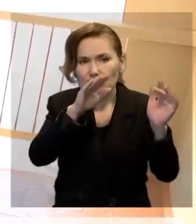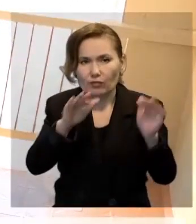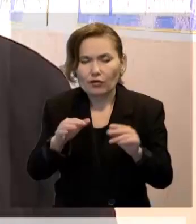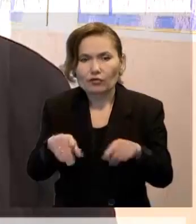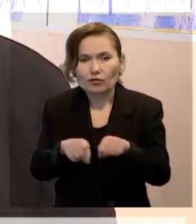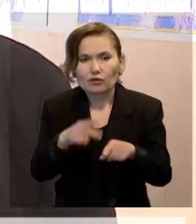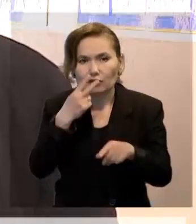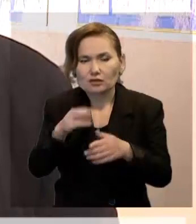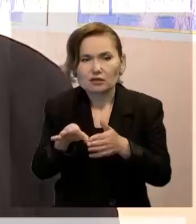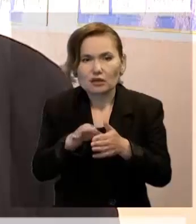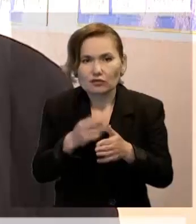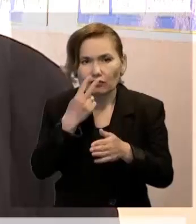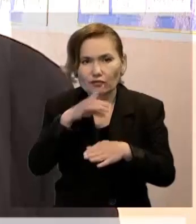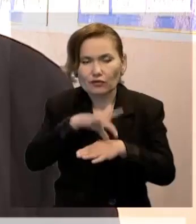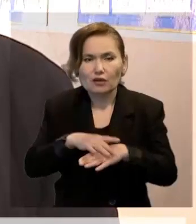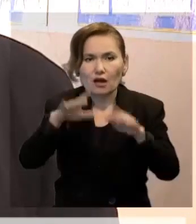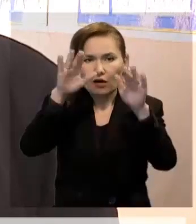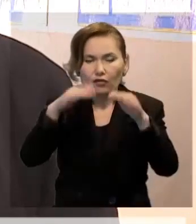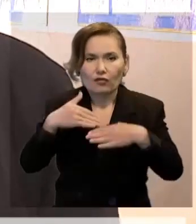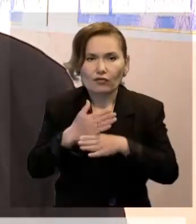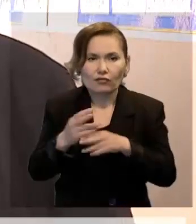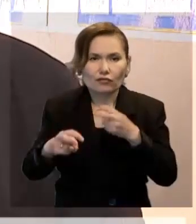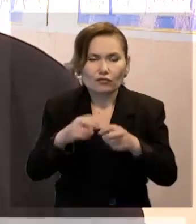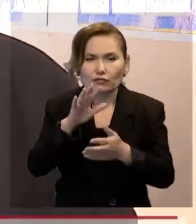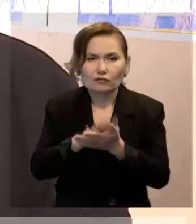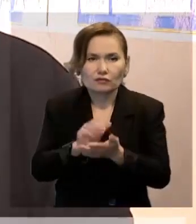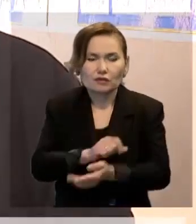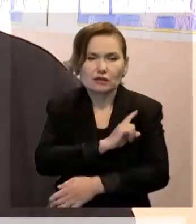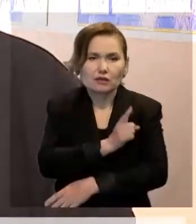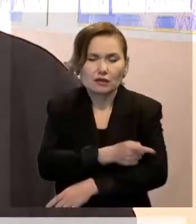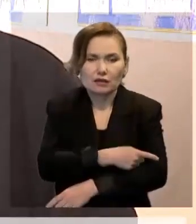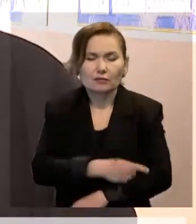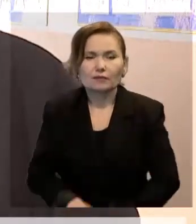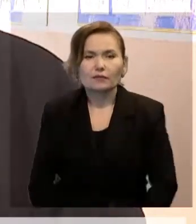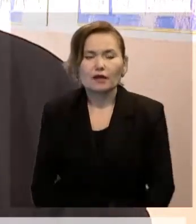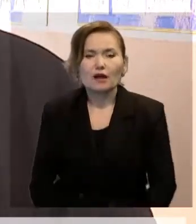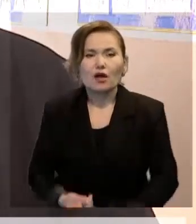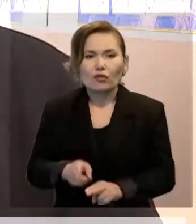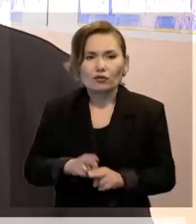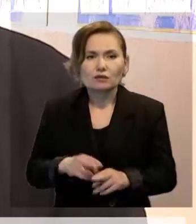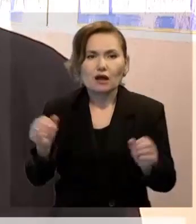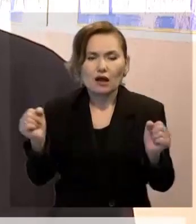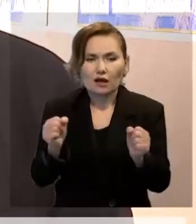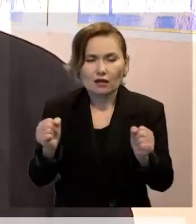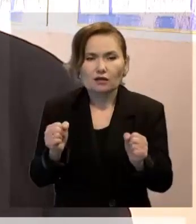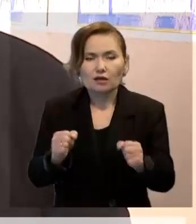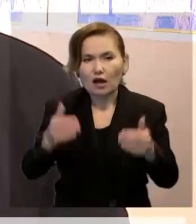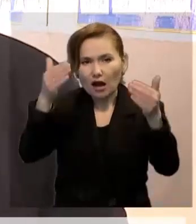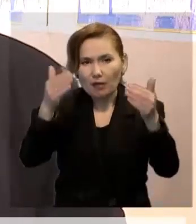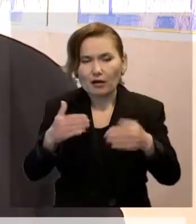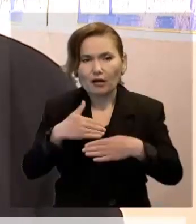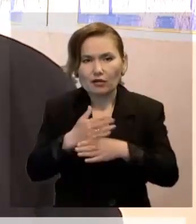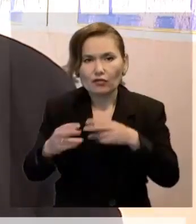көрінеді екен. Қазір енді осыдан күн ысығанда ол қайтадан қалпына келеді, аязда ашылғанын біз байқадық. Бұл фотоға түсіріп,